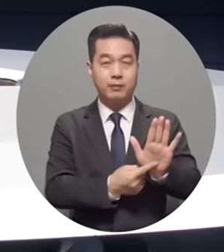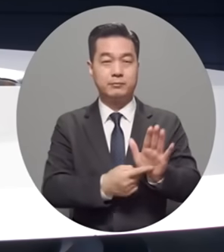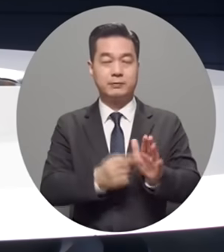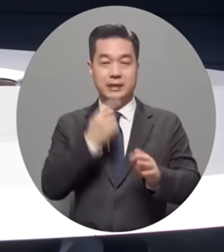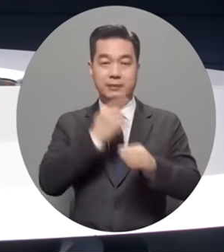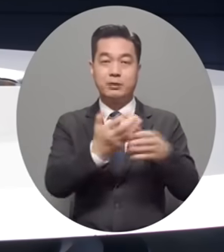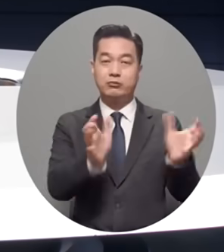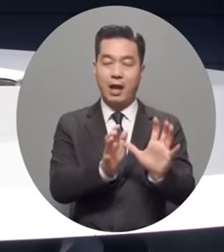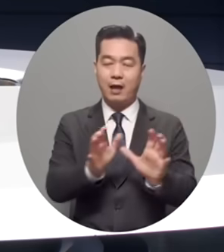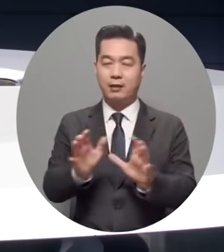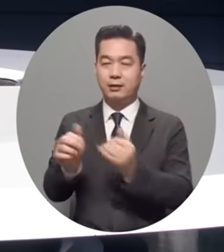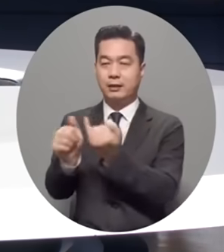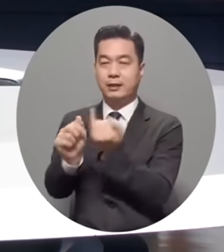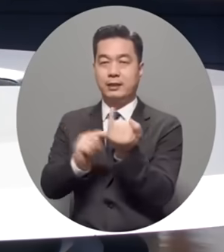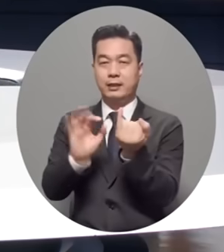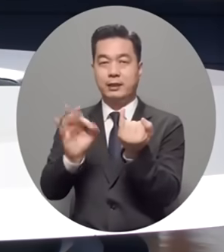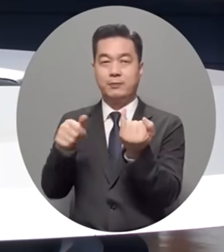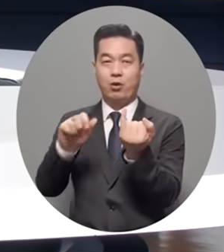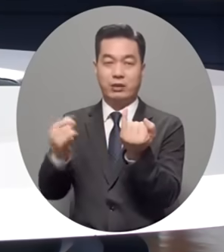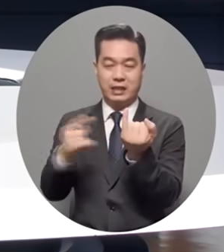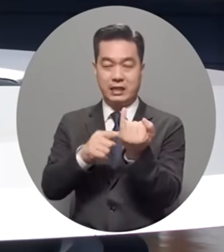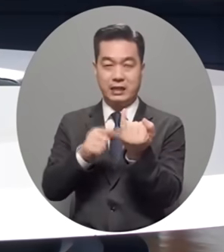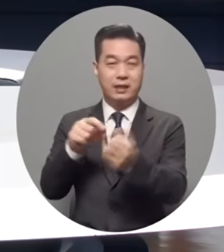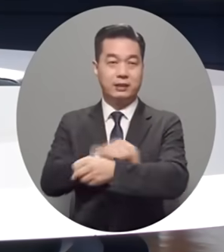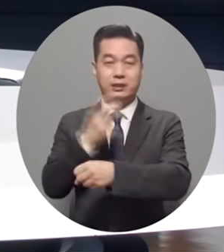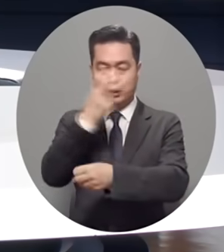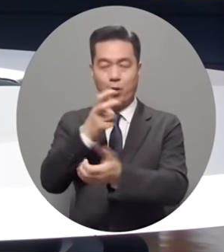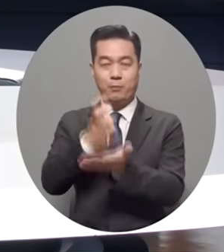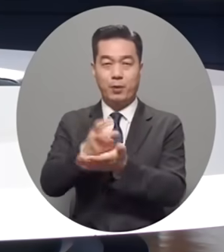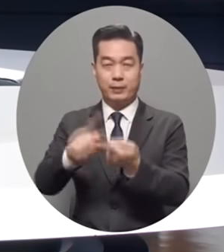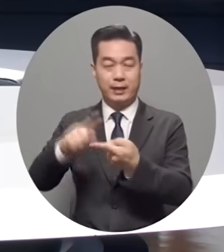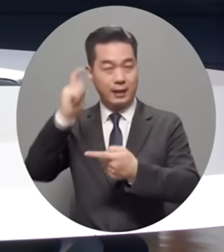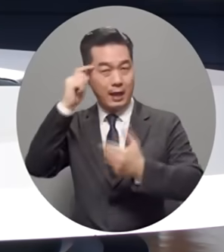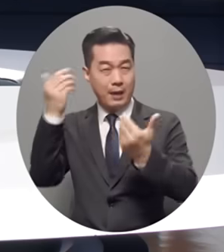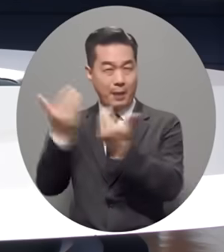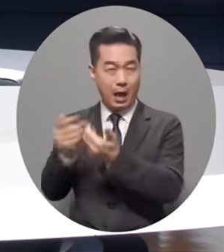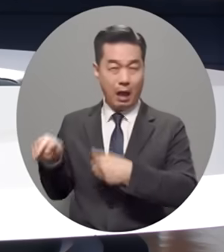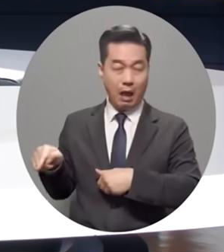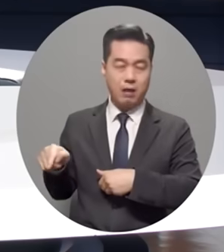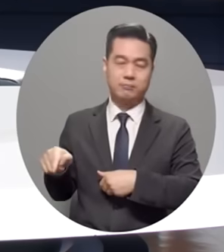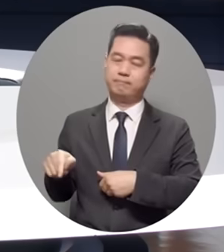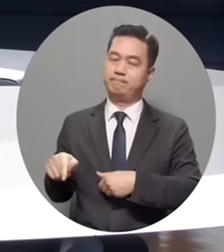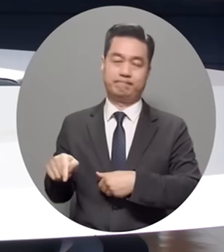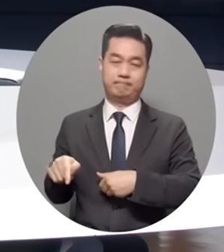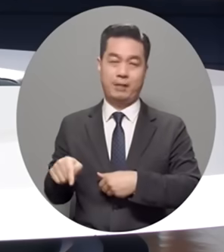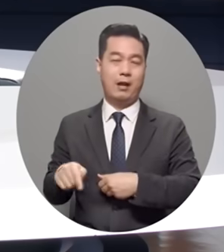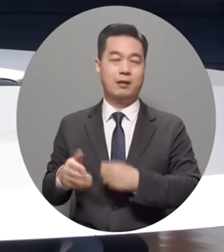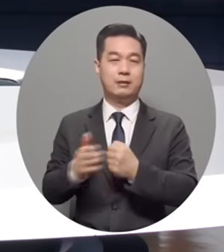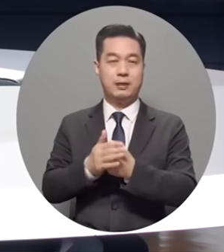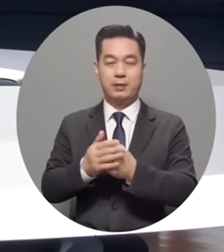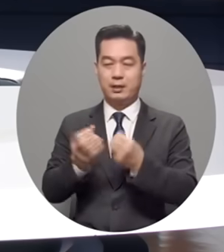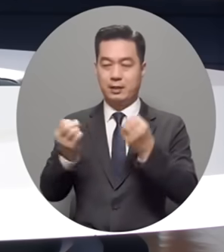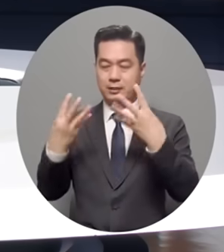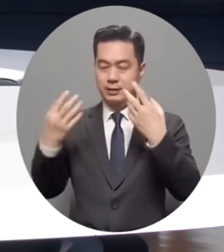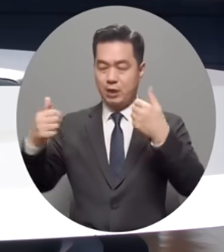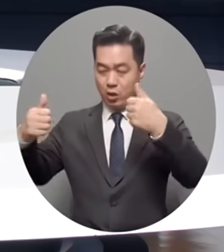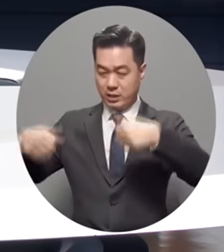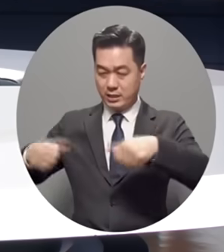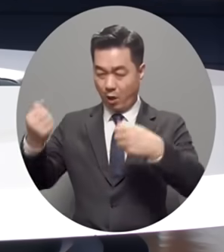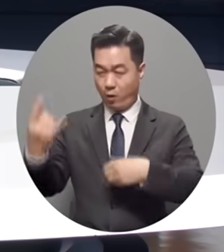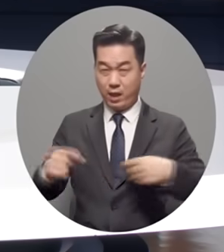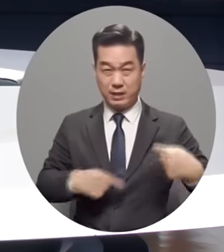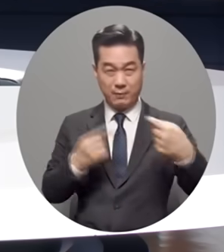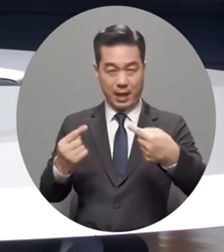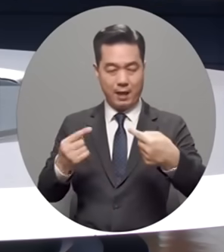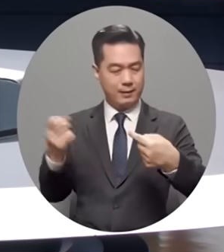여사 특검법에 대한 거부권 방침에 반발하면서 윤석열 대통령의 신년 인사회에 참가할지 여부도 다시 논의하기로